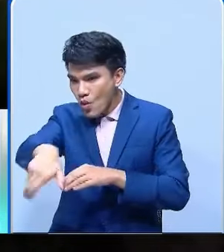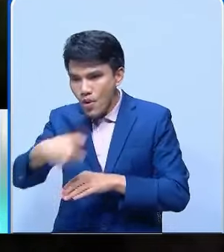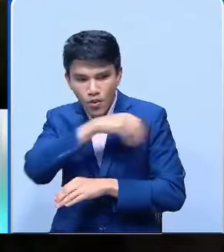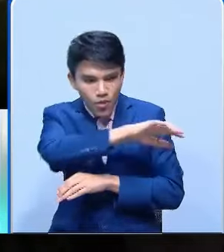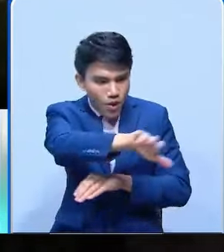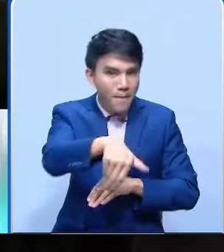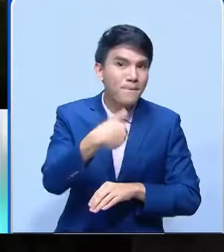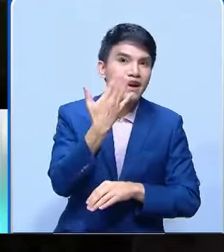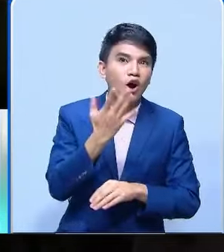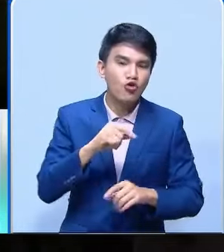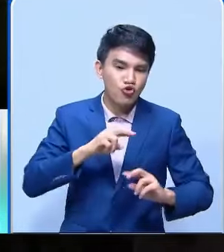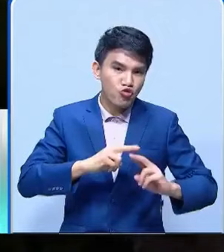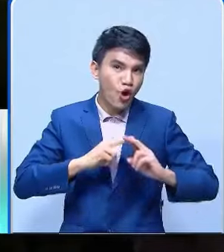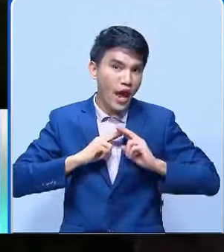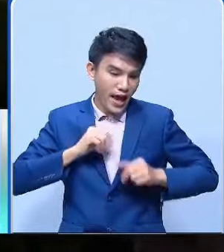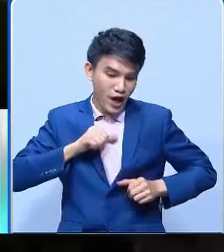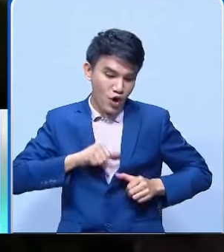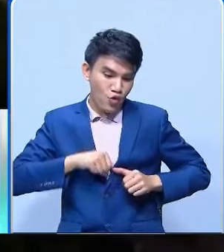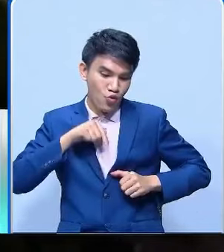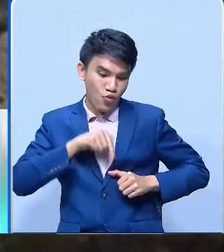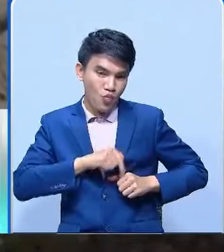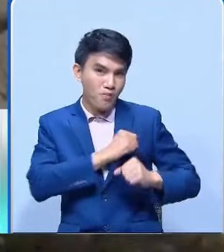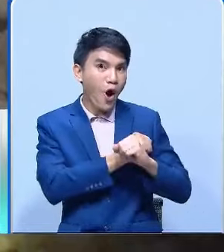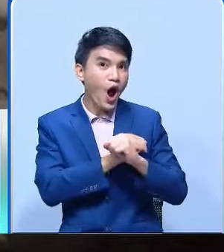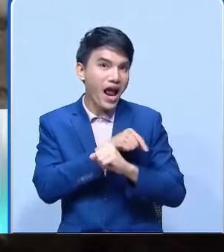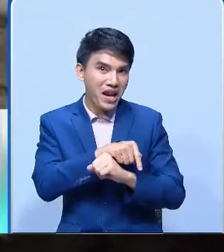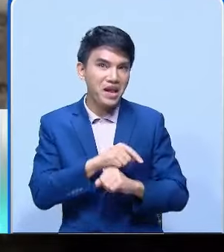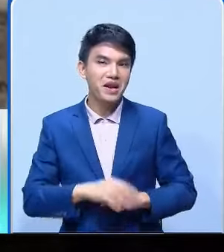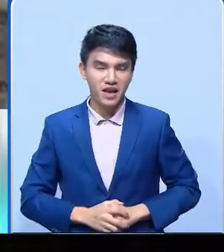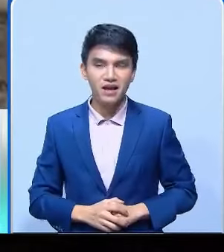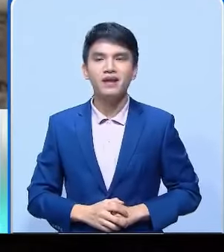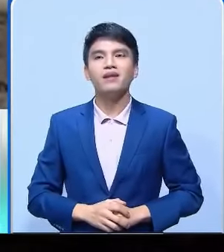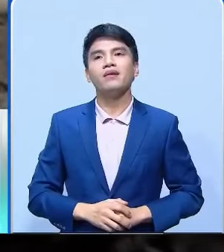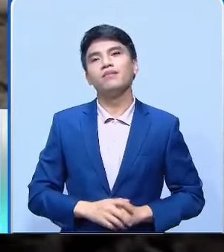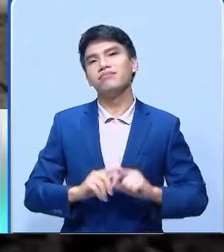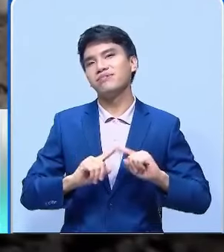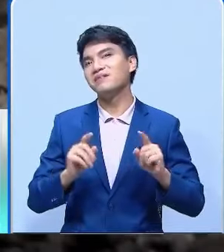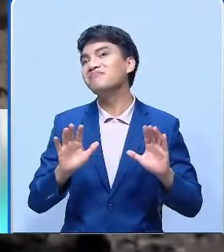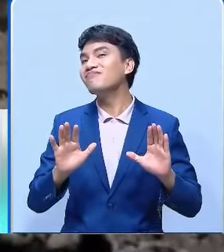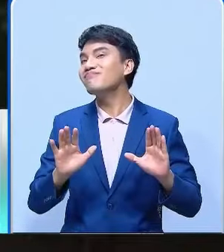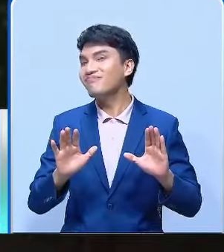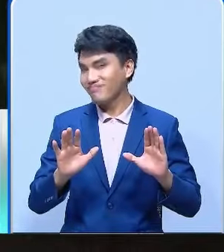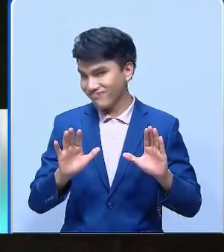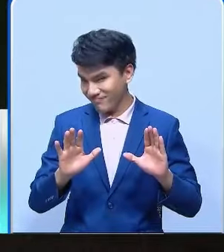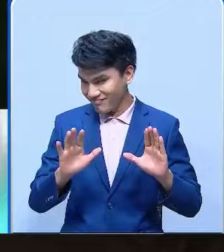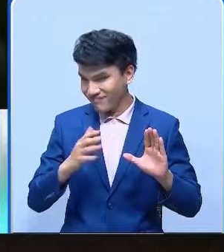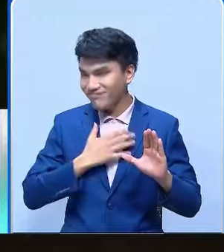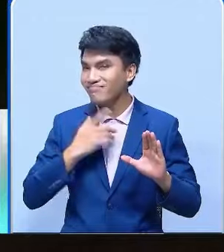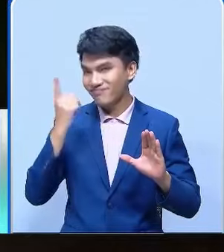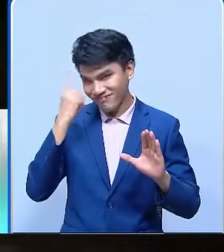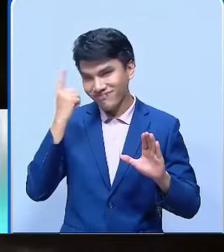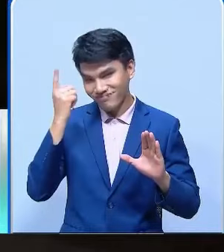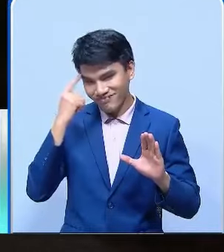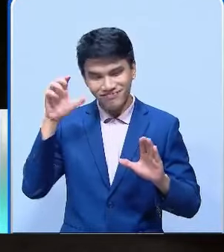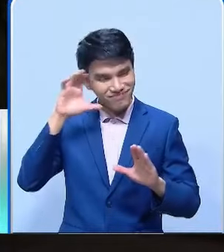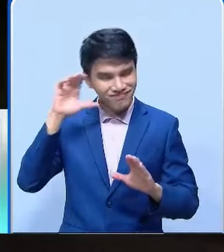าวบ้านเลยจุดนี้บ้านหนองมาดอยู่ที่อำเภอบ่อไร่จังหวัดตราดแต่เจ้าหน้าที่บอกอย่านะพวกข้าก็รู้ทันไม่หลง